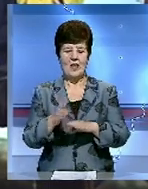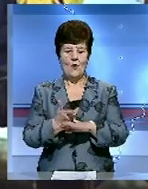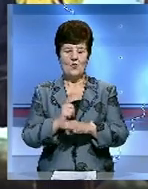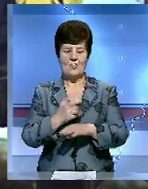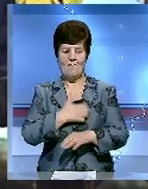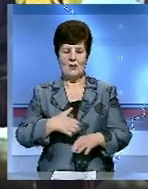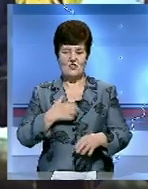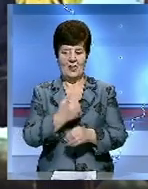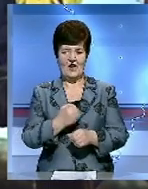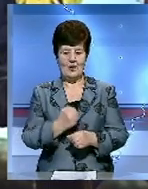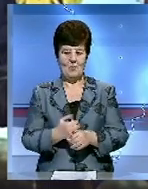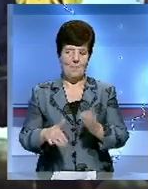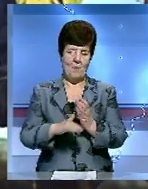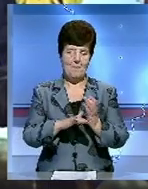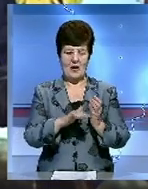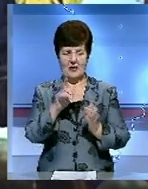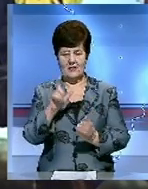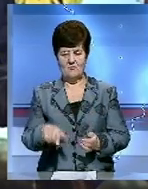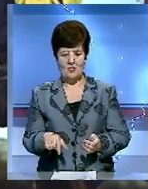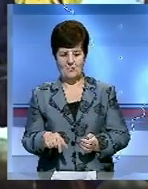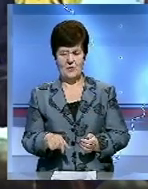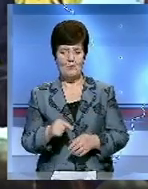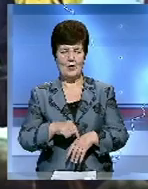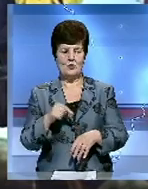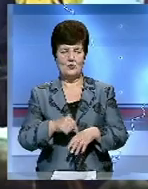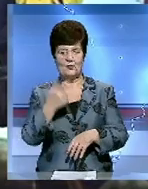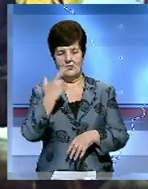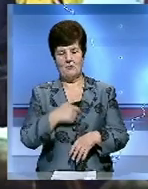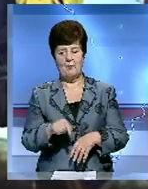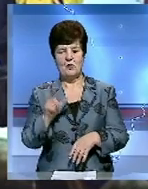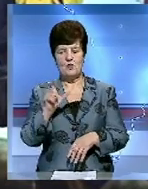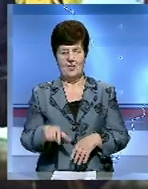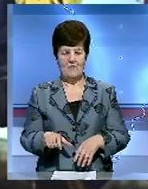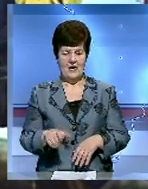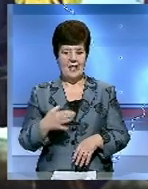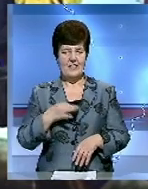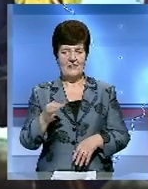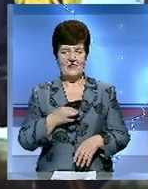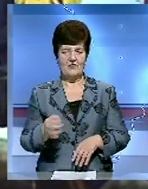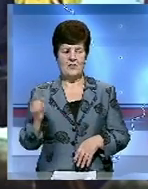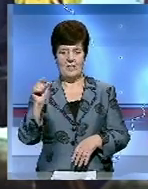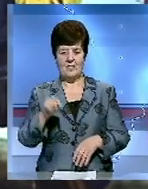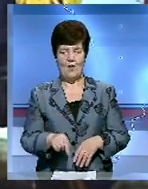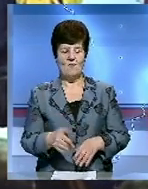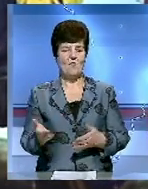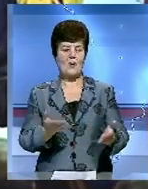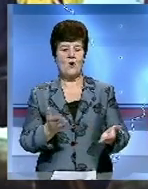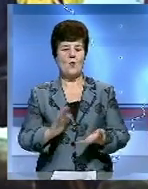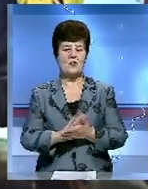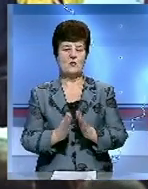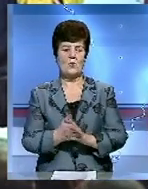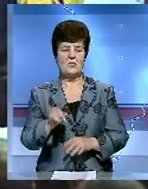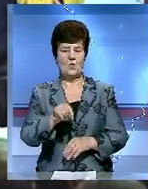Мы помогаем человеку почувствовать себя человеком, независимо от того, в какой ситуации он находится.